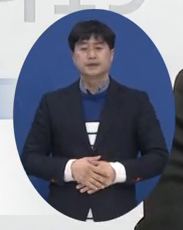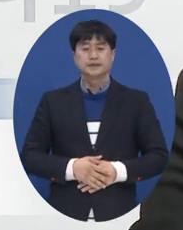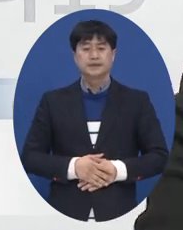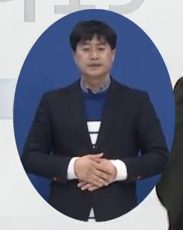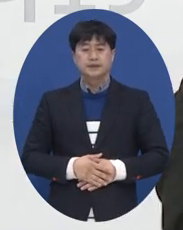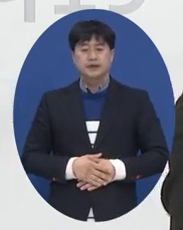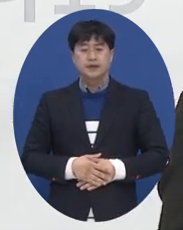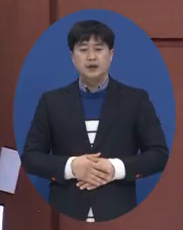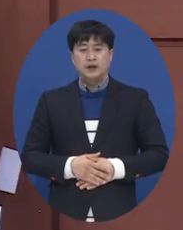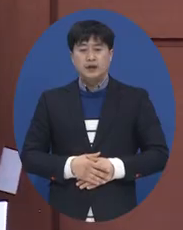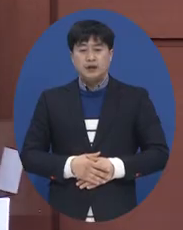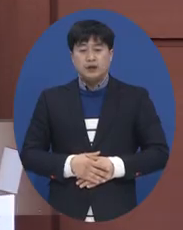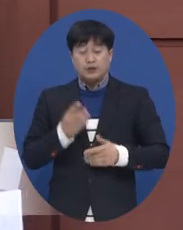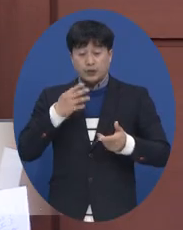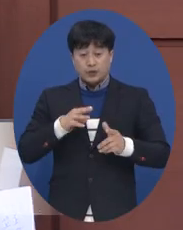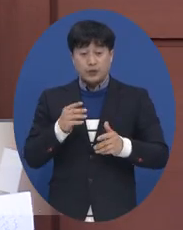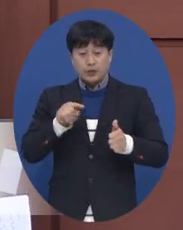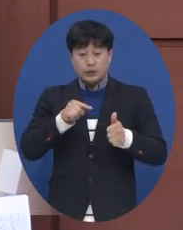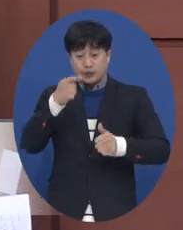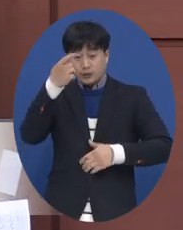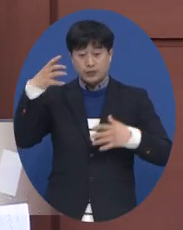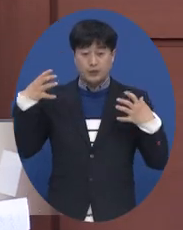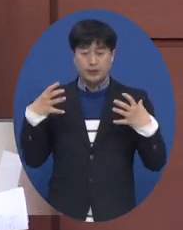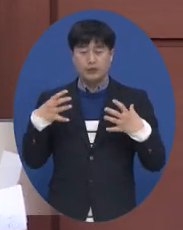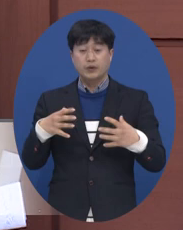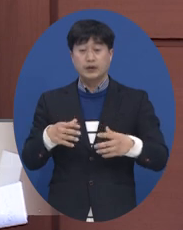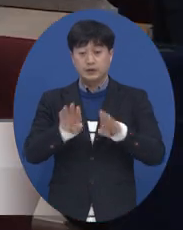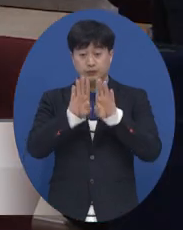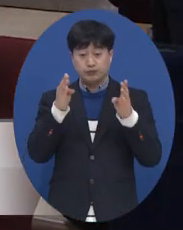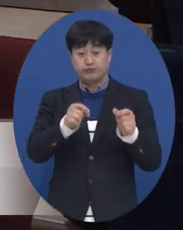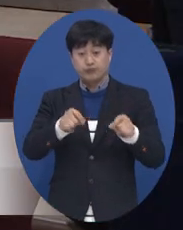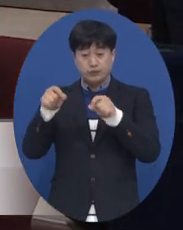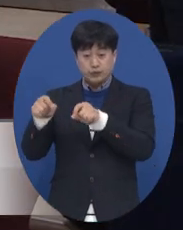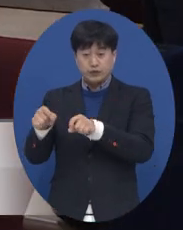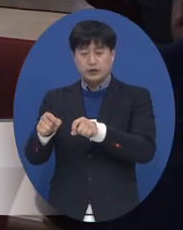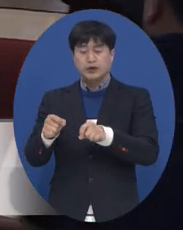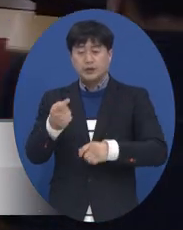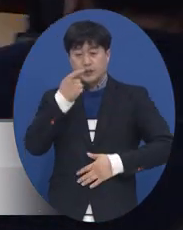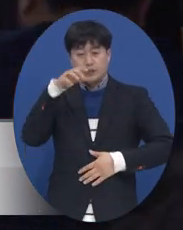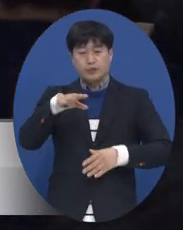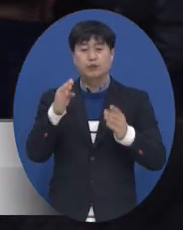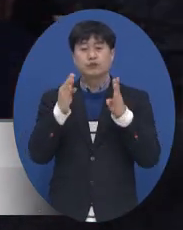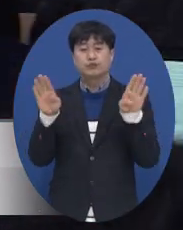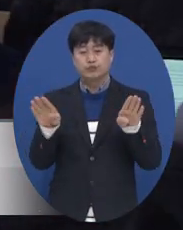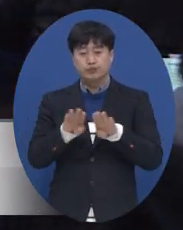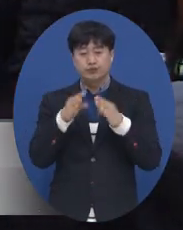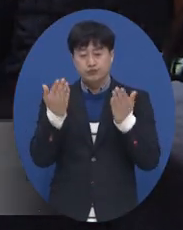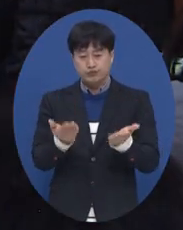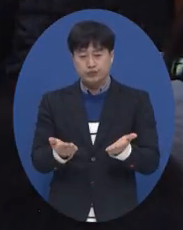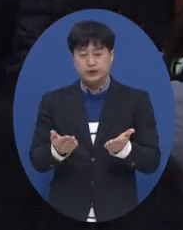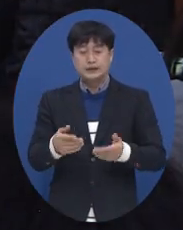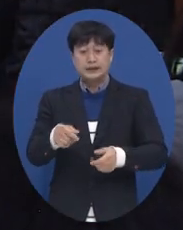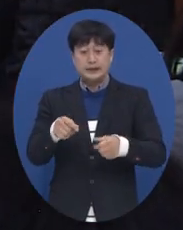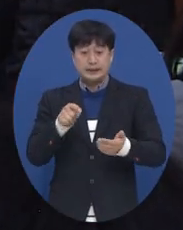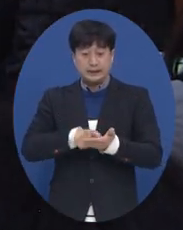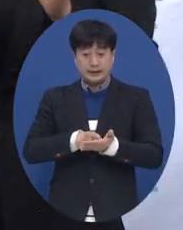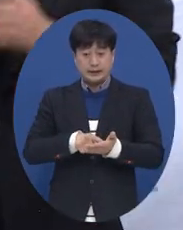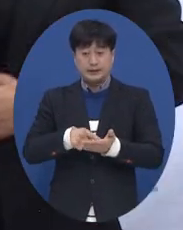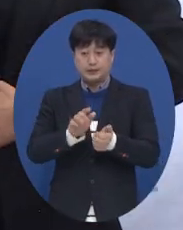주시기를 부탁드립니다. 도화도 교육청은 사상 초유의 계약 연기와 학원 휴원에 따른 긴급 돌봄 대책을